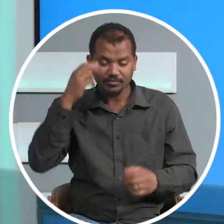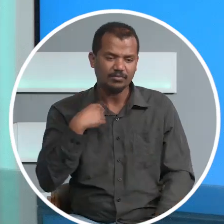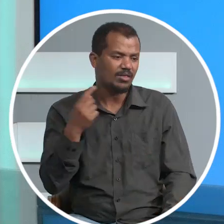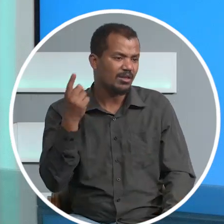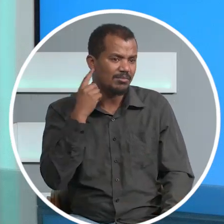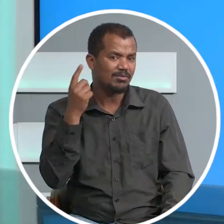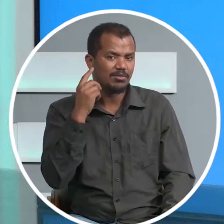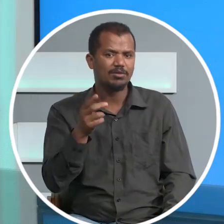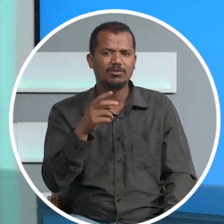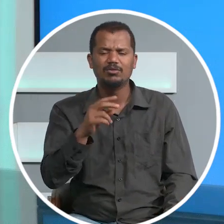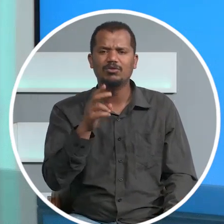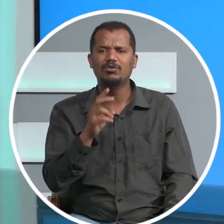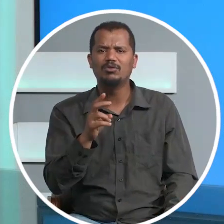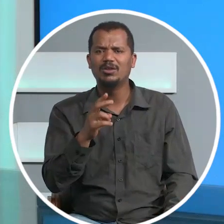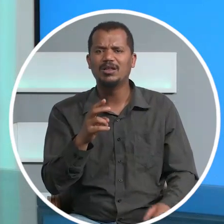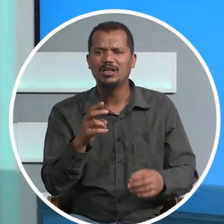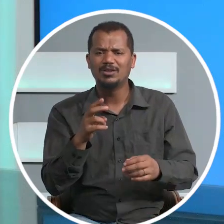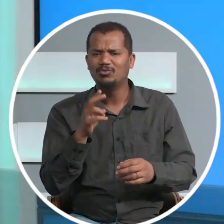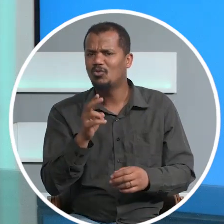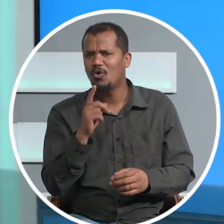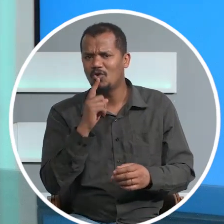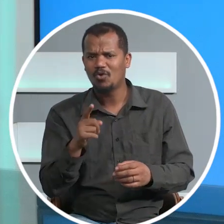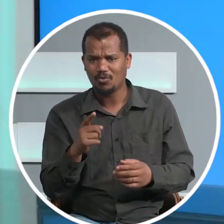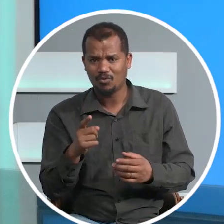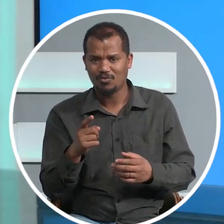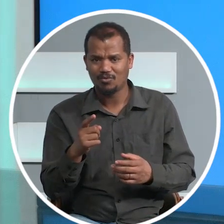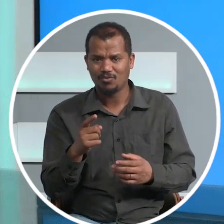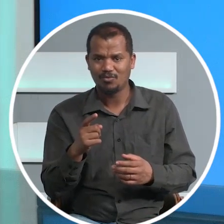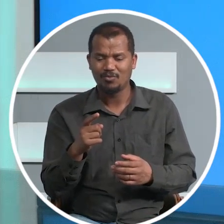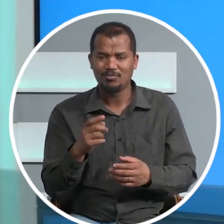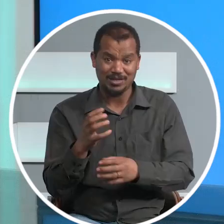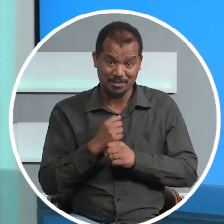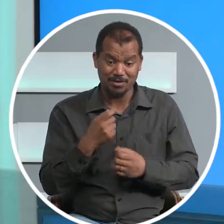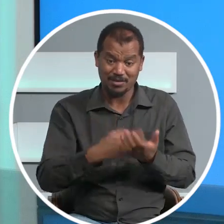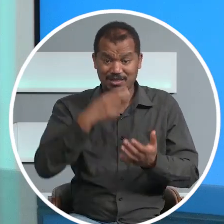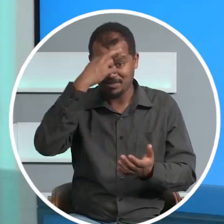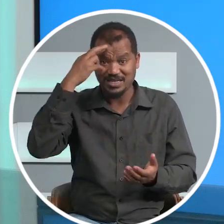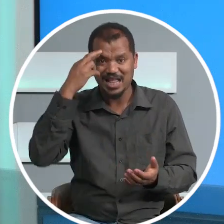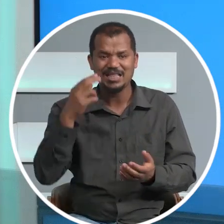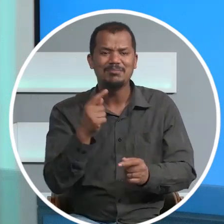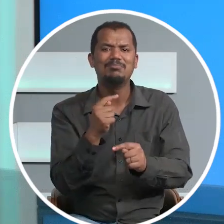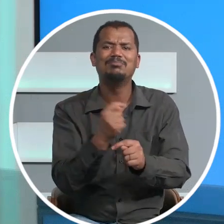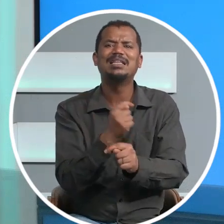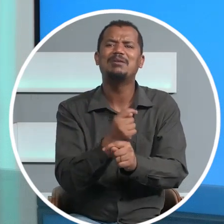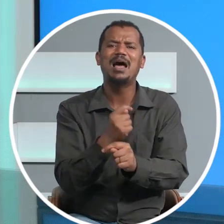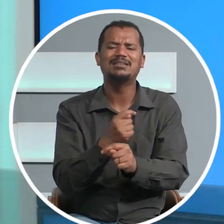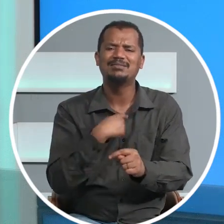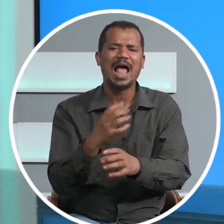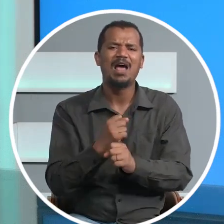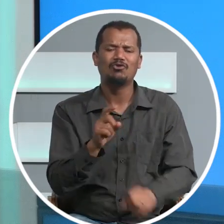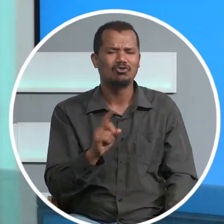ምክንያት ምን ሰማውን ነገር ቶሎ ነው ሪቴንሽኑም በጣም አነስተኛ ነው በዚህ ምክንያት ፕራክቲካል